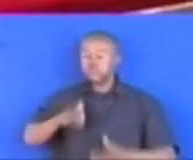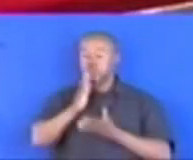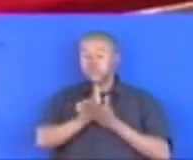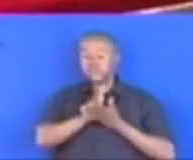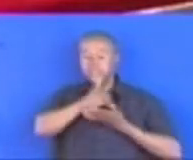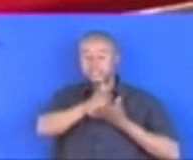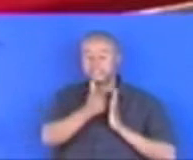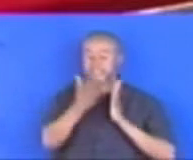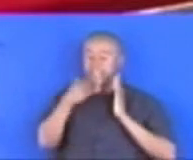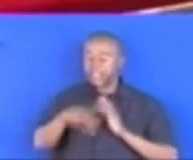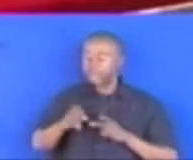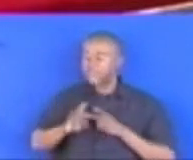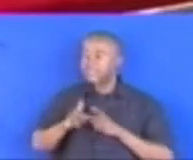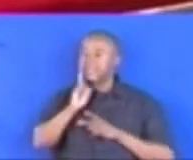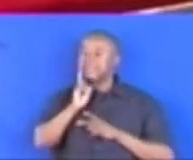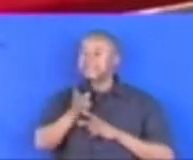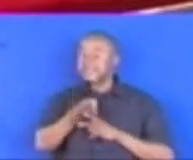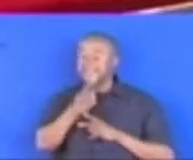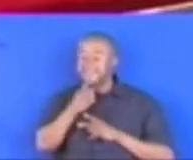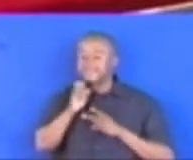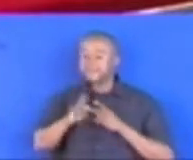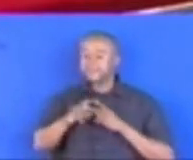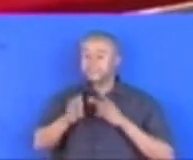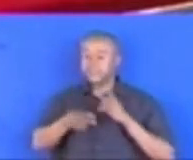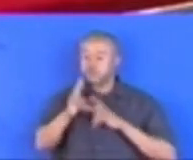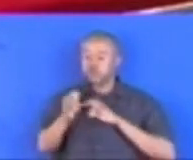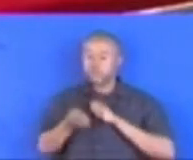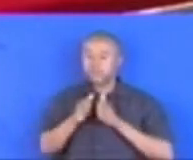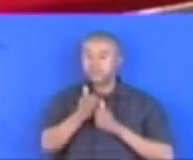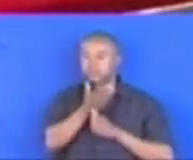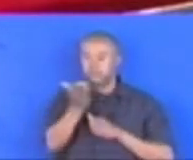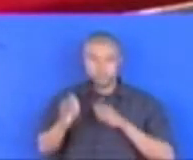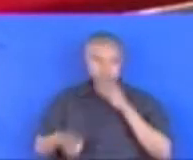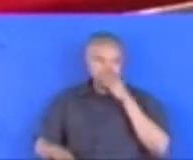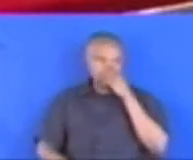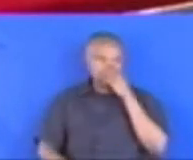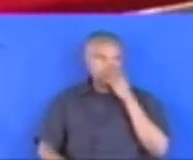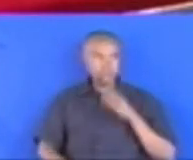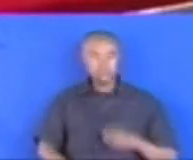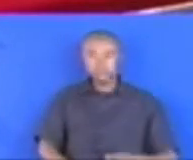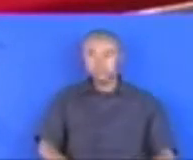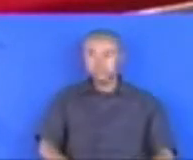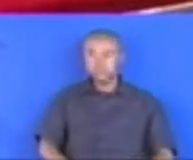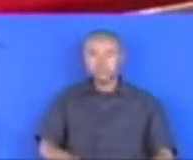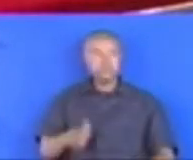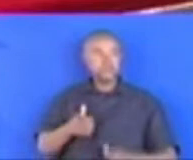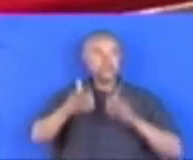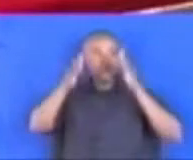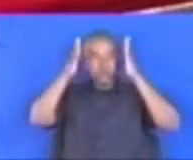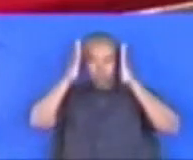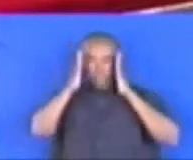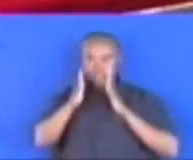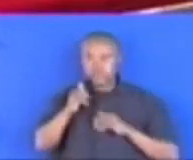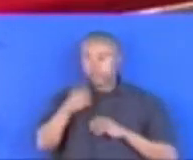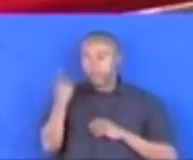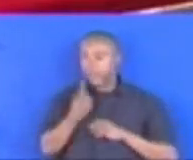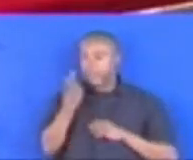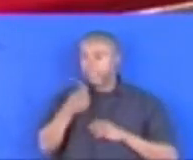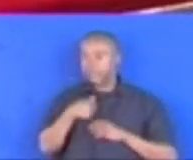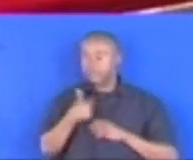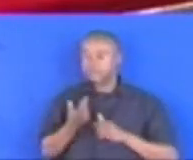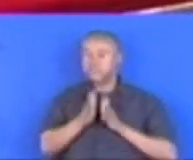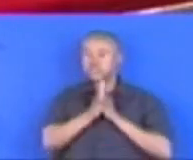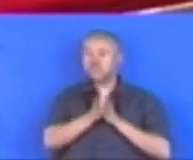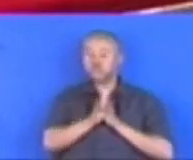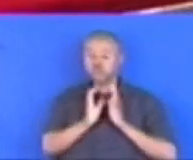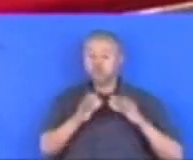zote zinajibu matamanio ya Watanzania kwenye kujenga uchumi wa viwanda. Mheshimiwa Naibu Spika, kipekee napenda kuishukuru